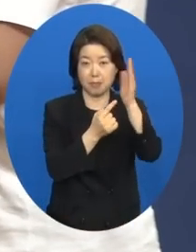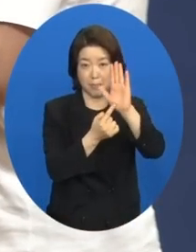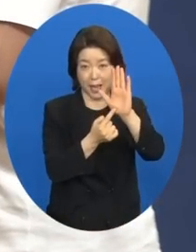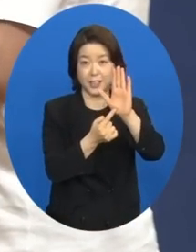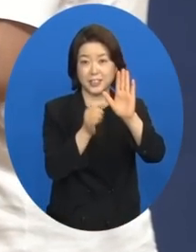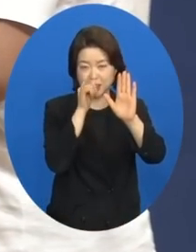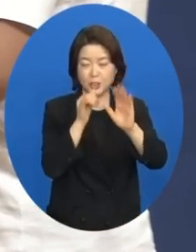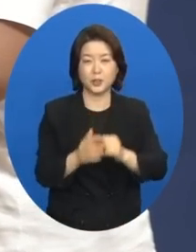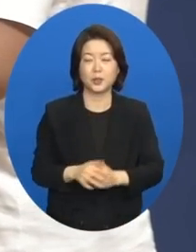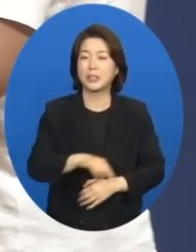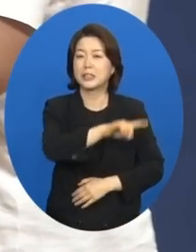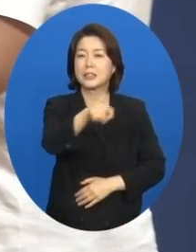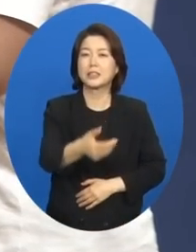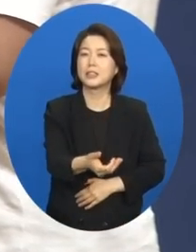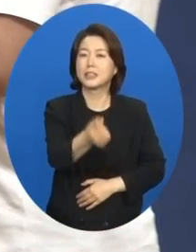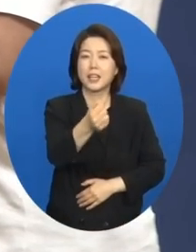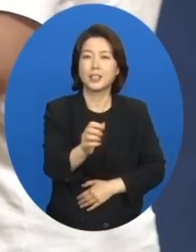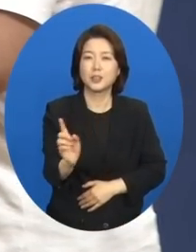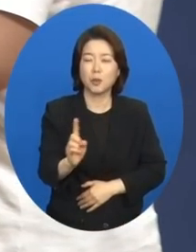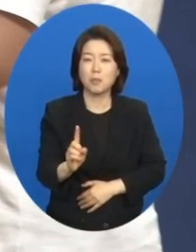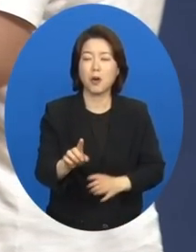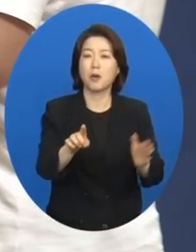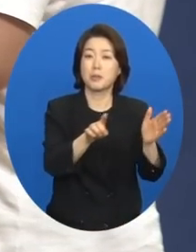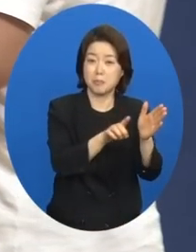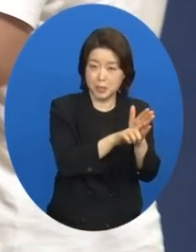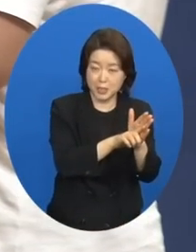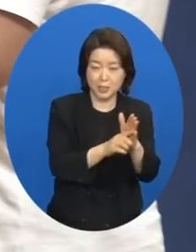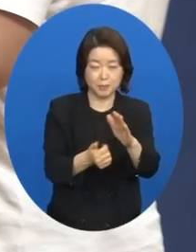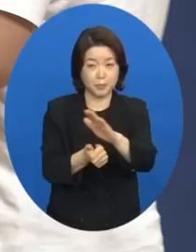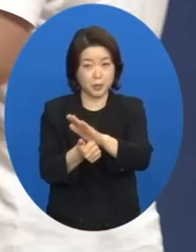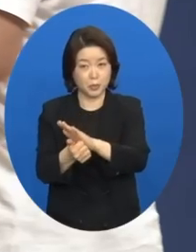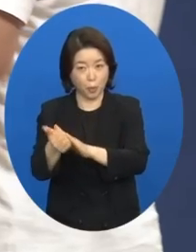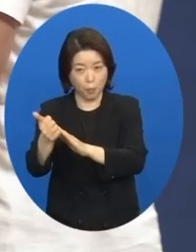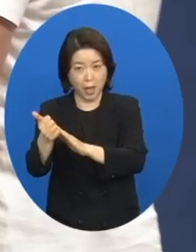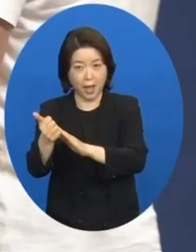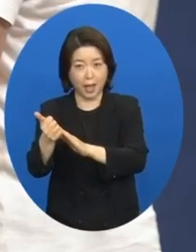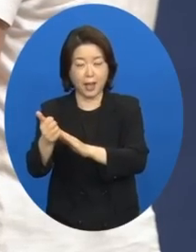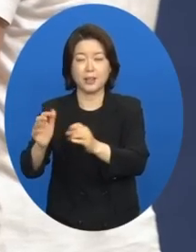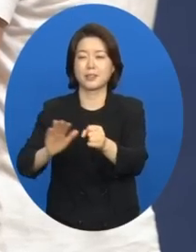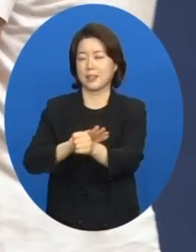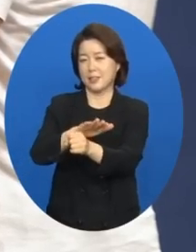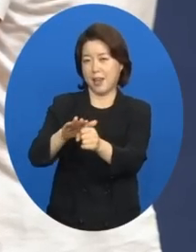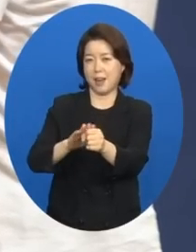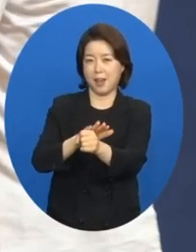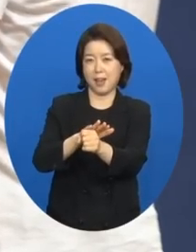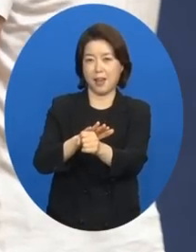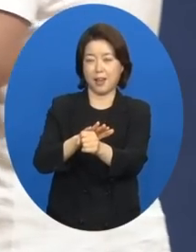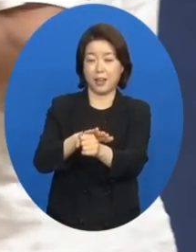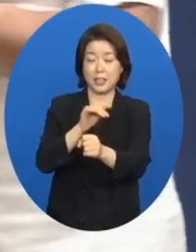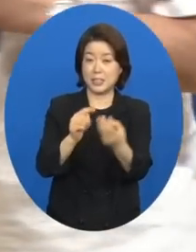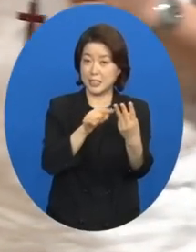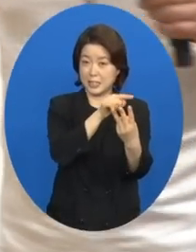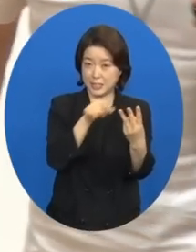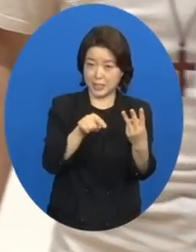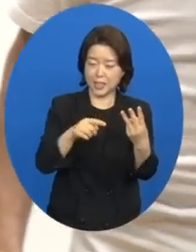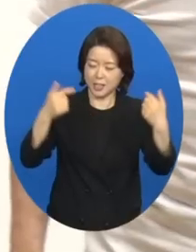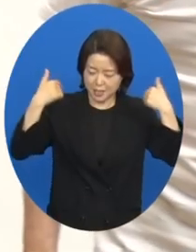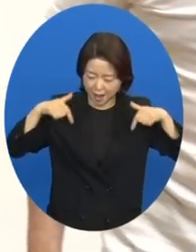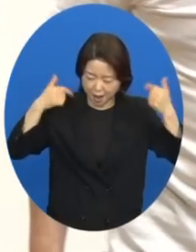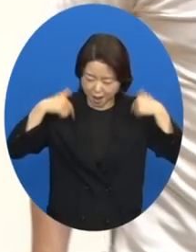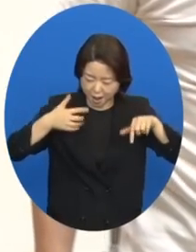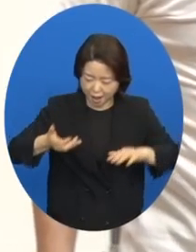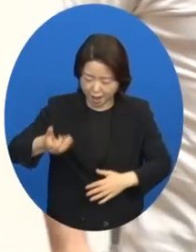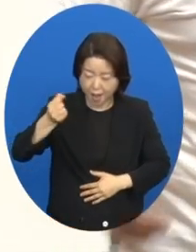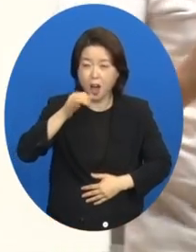있는데요, 그들이 가지고 있는 거 믿음, 소망, 사랑, 이 세 가지는 항상